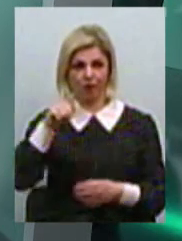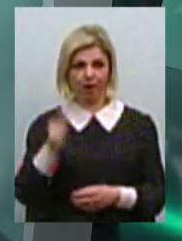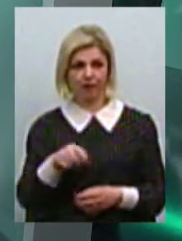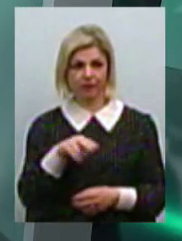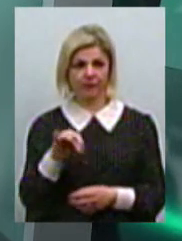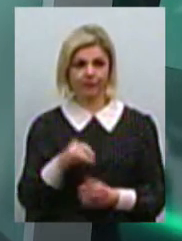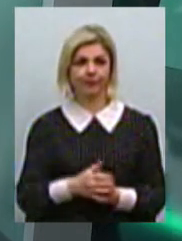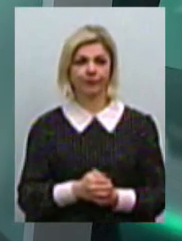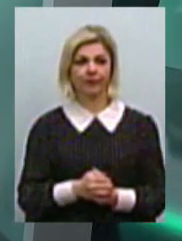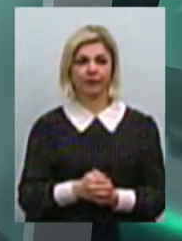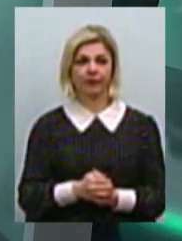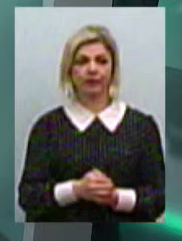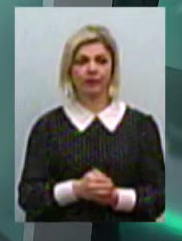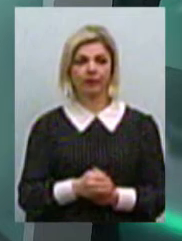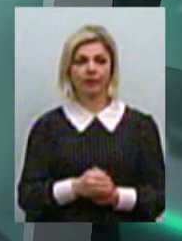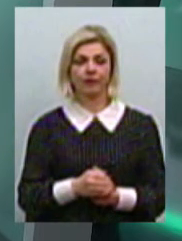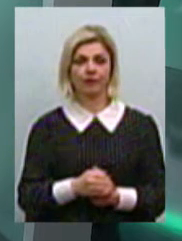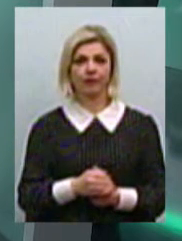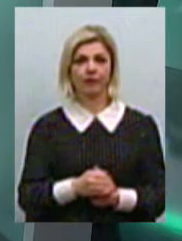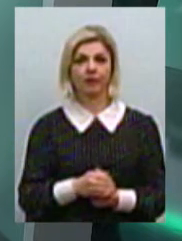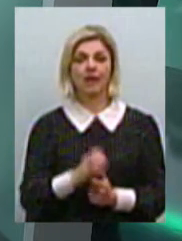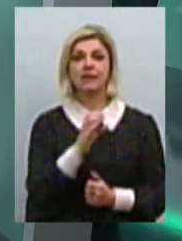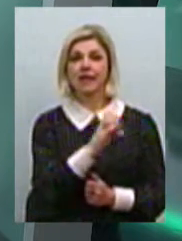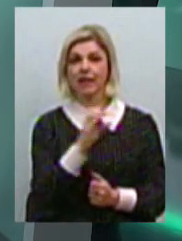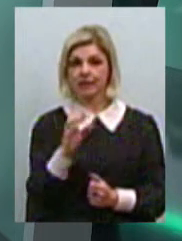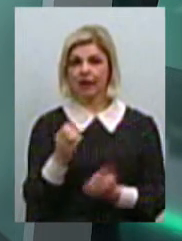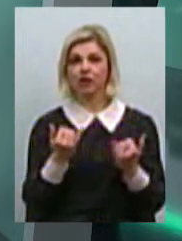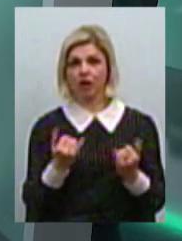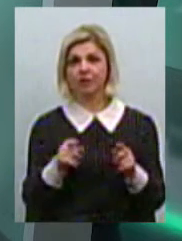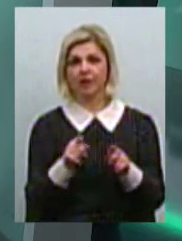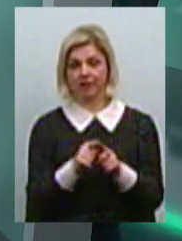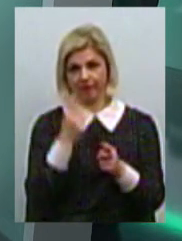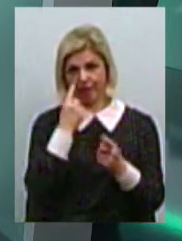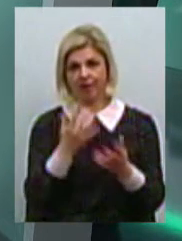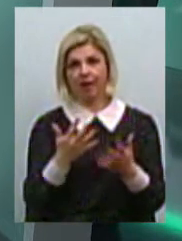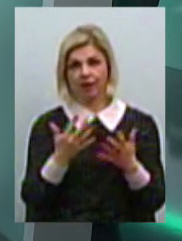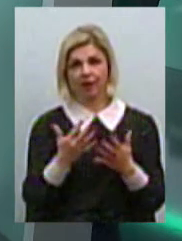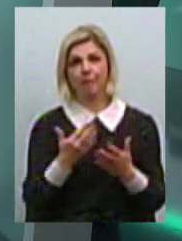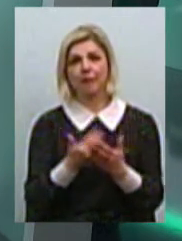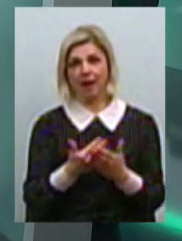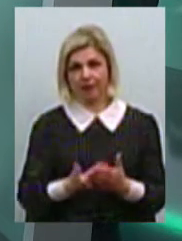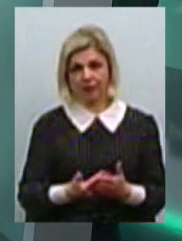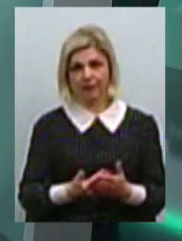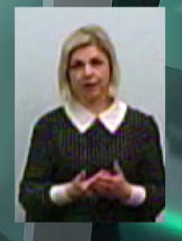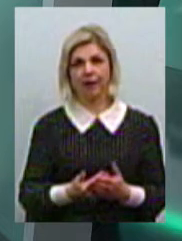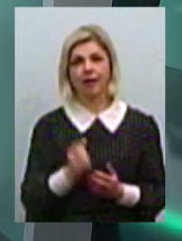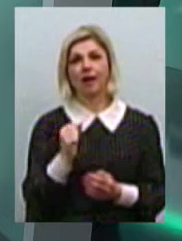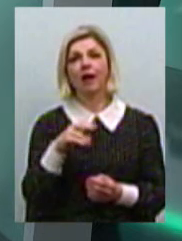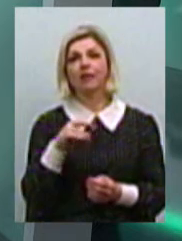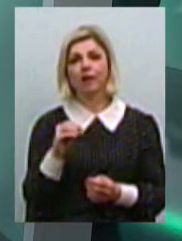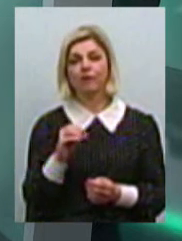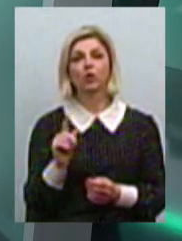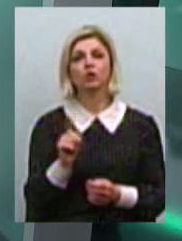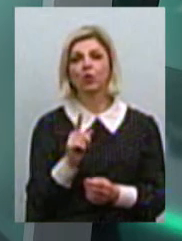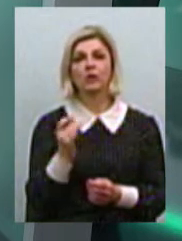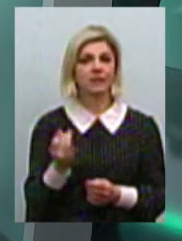Ти розумієш, справа в тому, що от Сергій Сергійович зараз дійсно такі навів найяскравіші приклади, але що